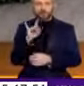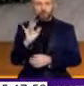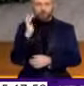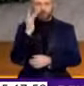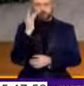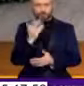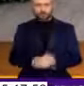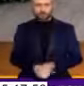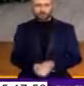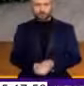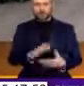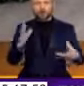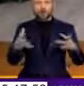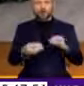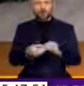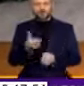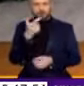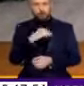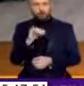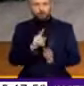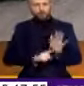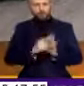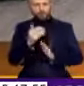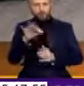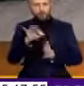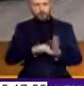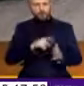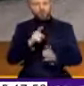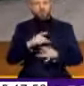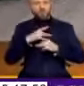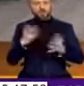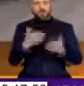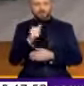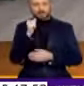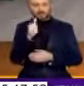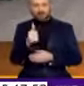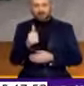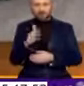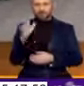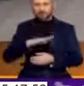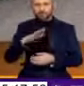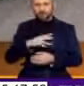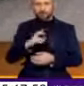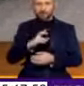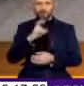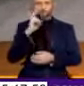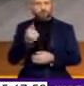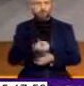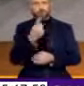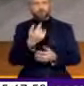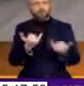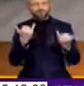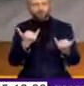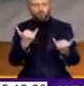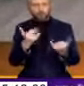Ігор Шавро. Отже, пане Юрію, розпочали ви одразу, до речі, зі свята, яке завтра чекає на... Богоявлення сьогодні вже, вечір на Богоявлення. Так,